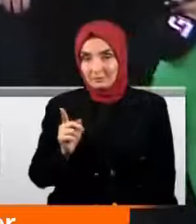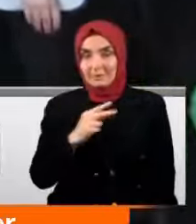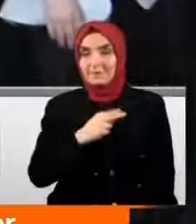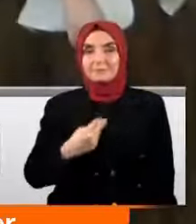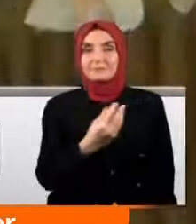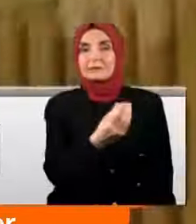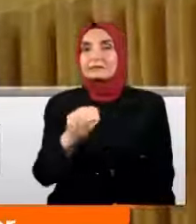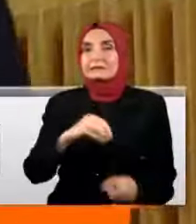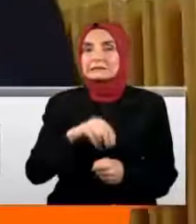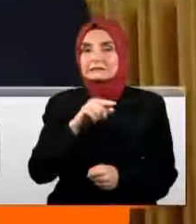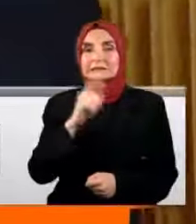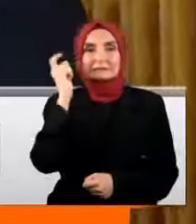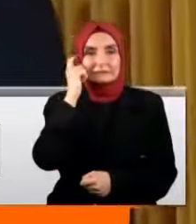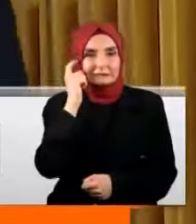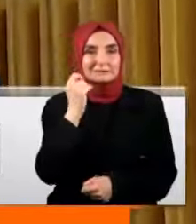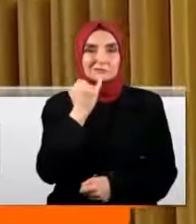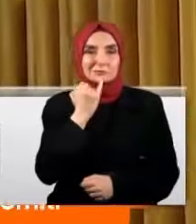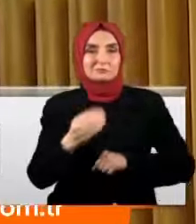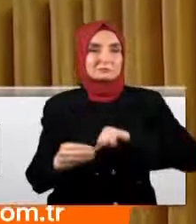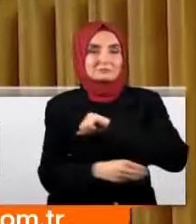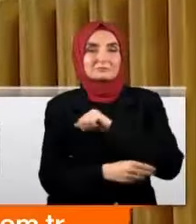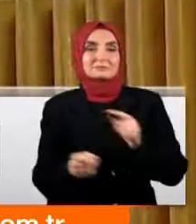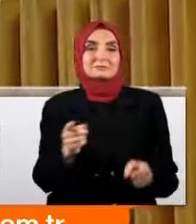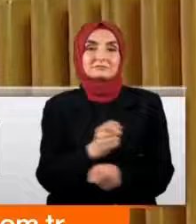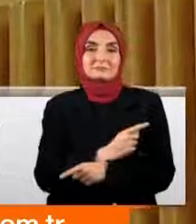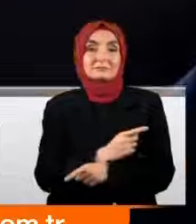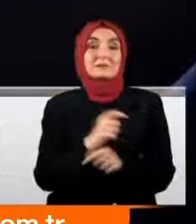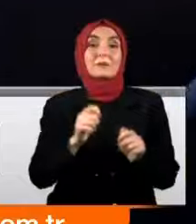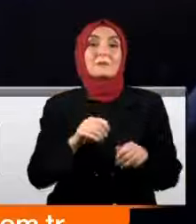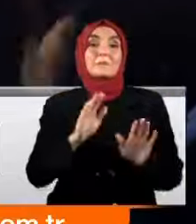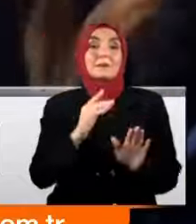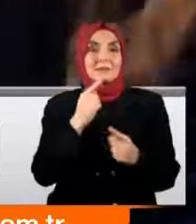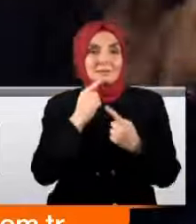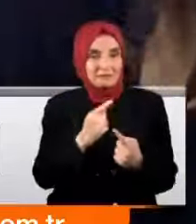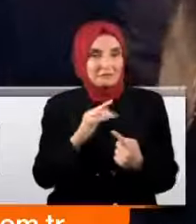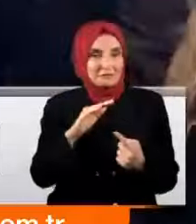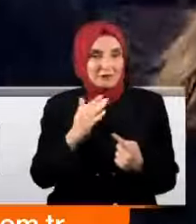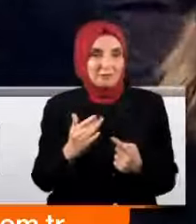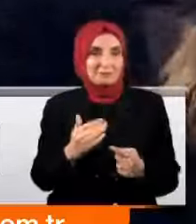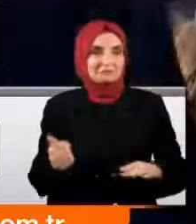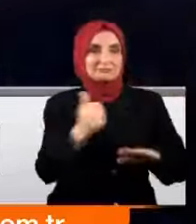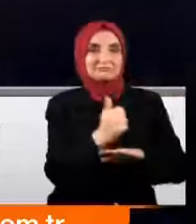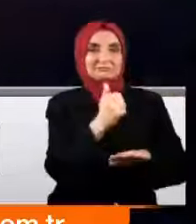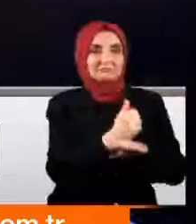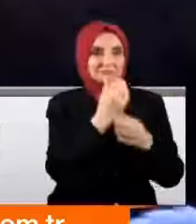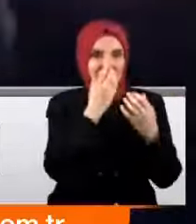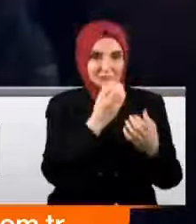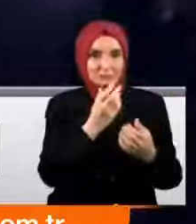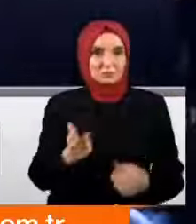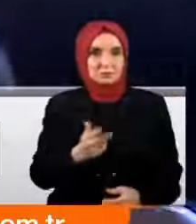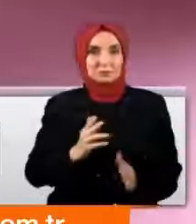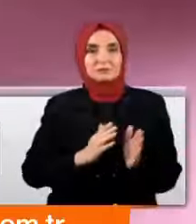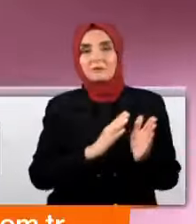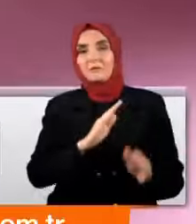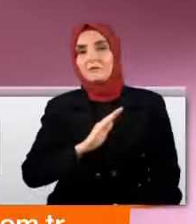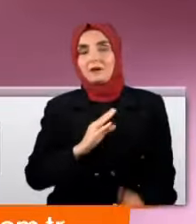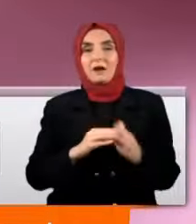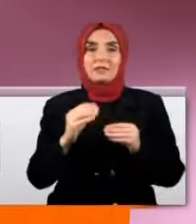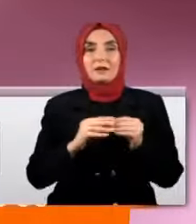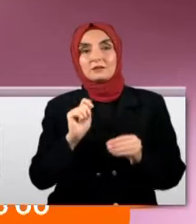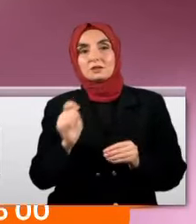eş dost akrabayı işe almayın uyarısına rağmen kıyak atamalar tüm hızıyla devam ediyor. Çukurova